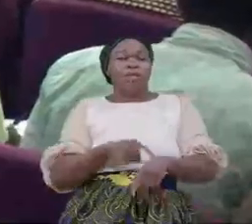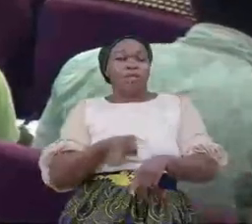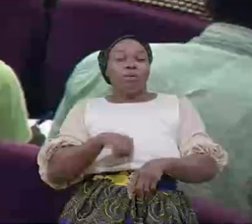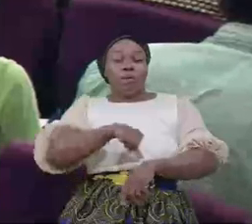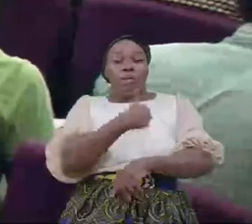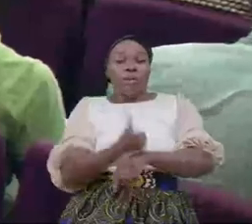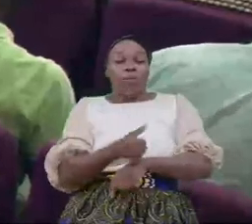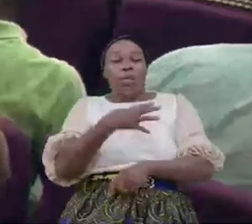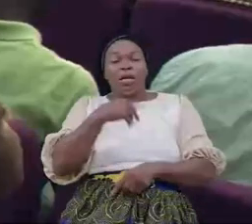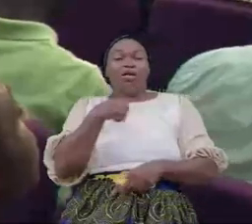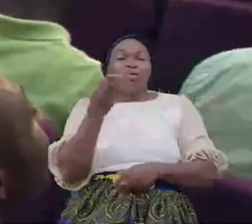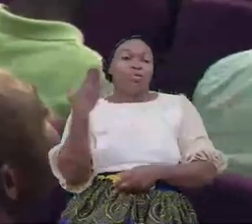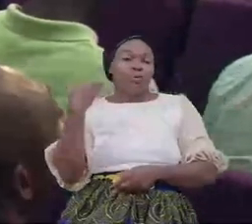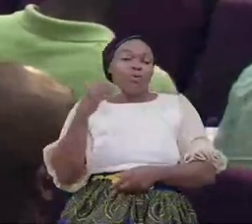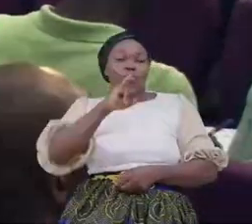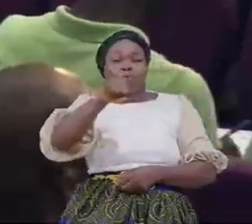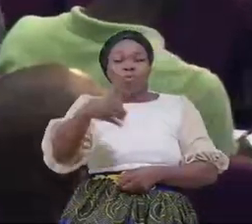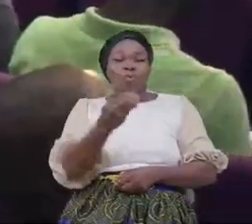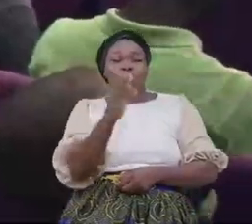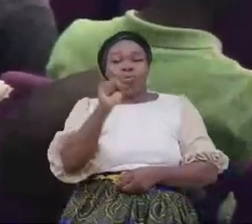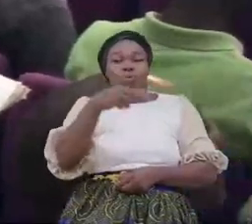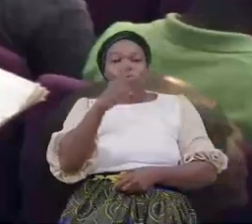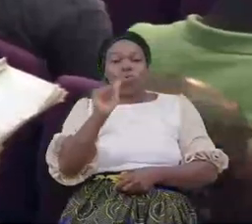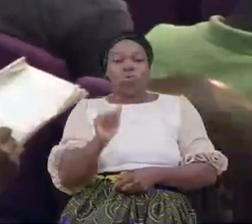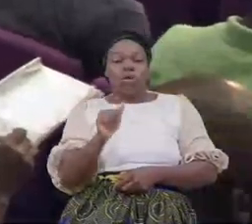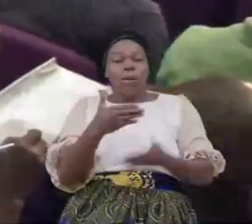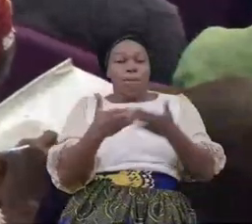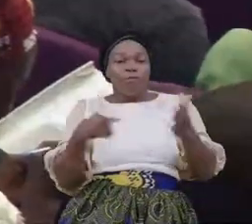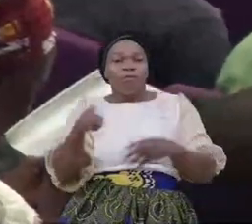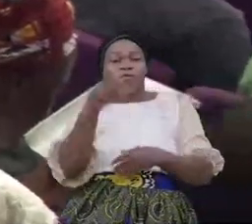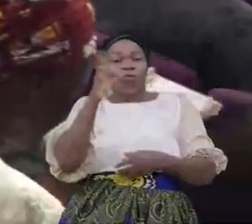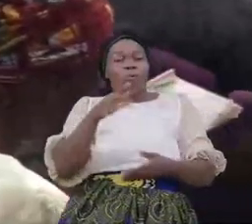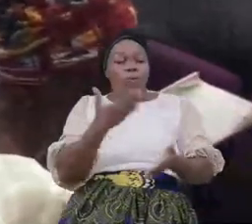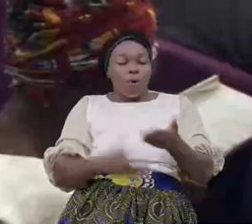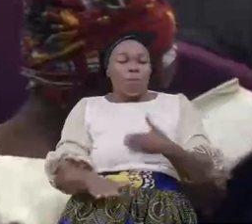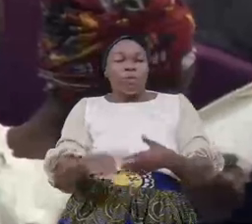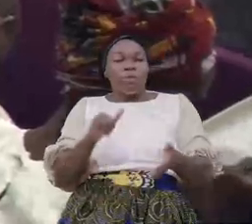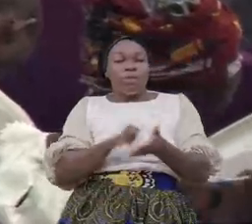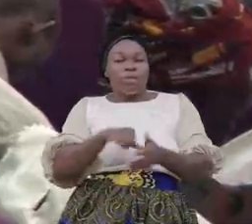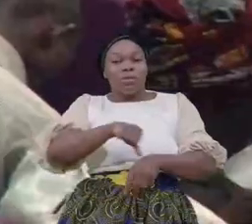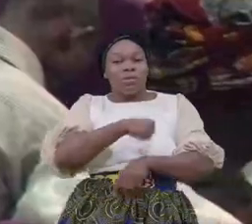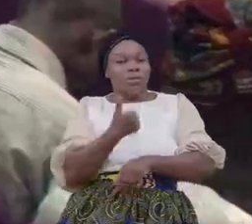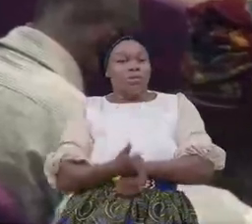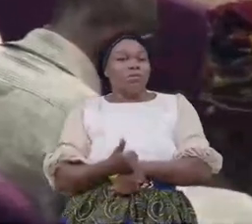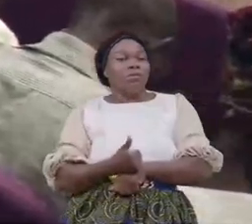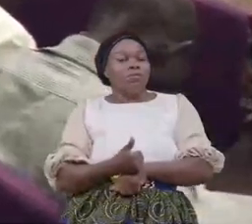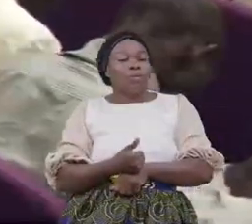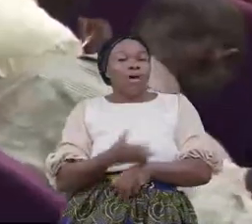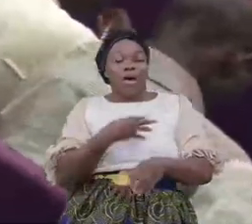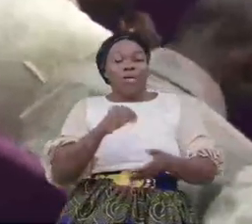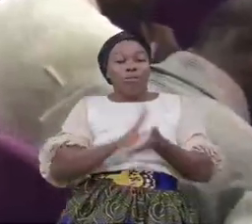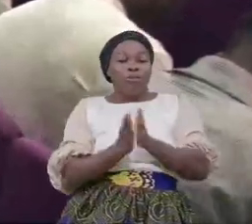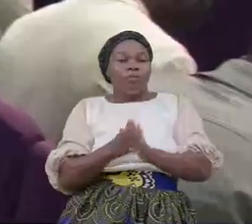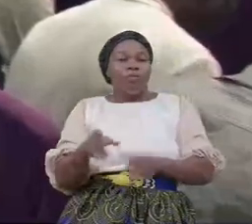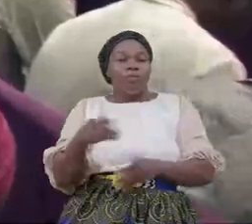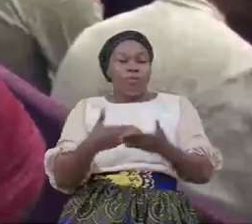Josué, avant que tu ne sois né, la chose était déjà réglée. Avant que tu ne deviennes un dirigeant, la chose était déjà établie. Avant